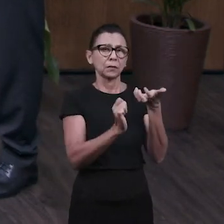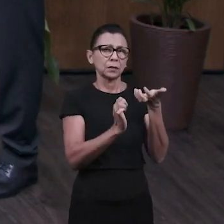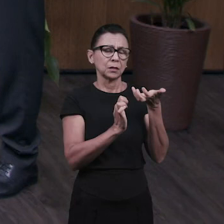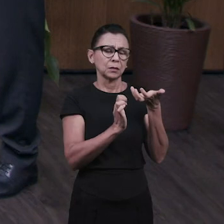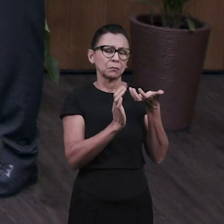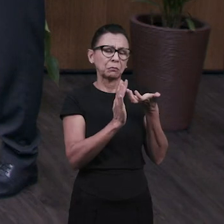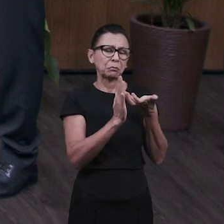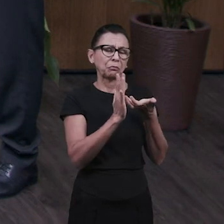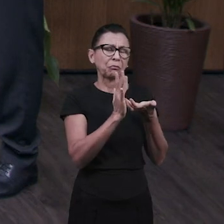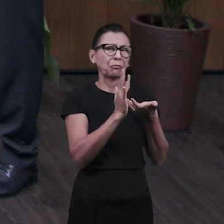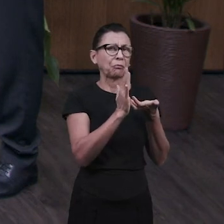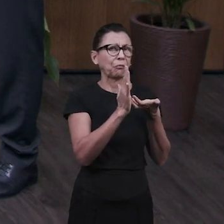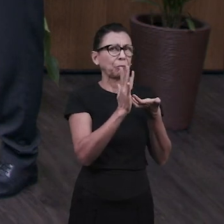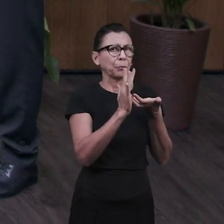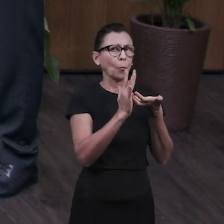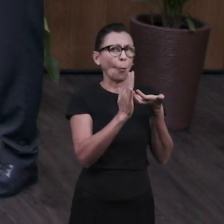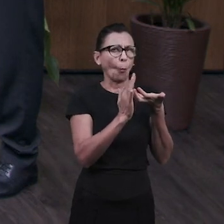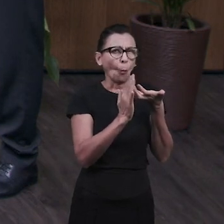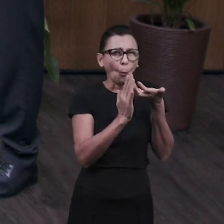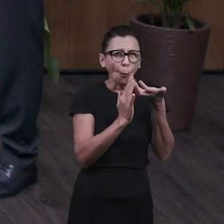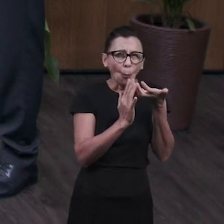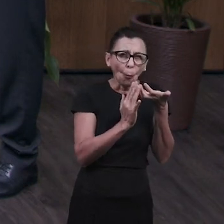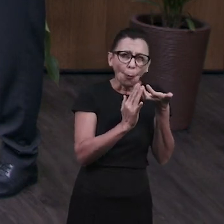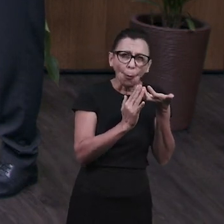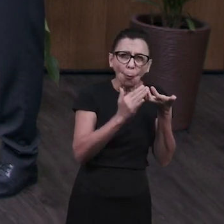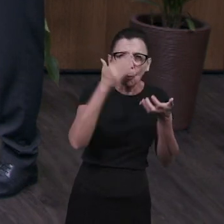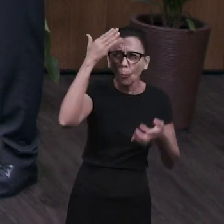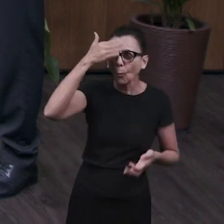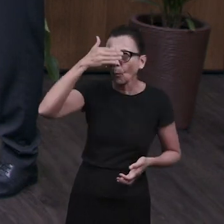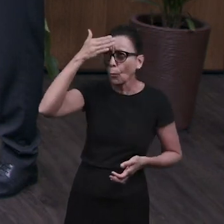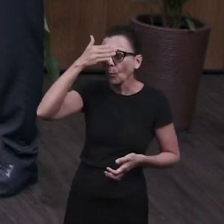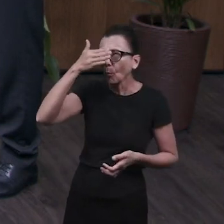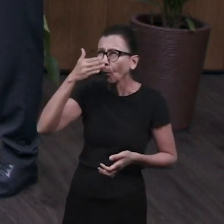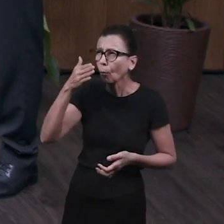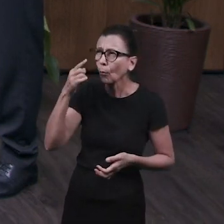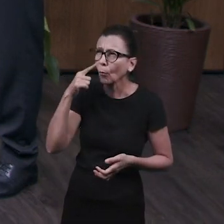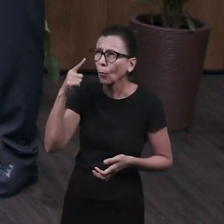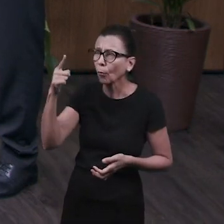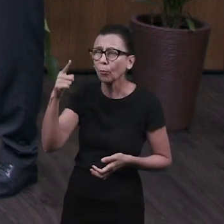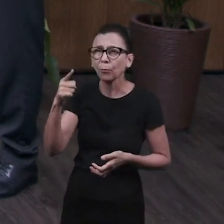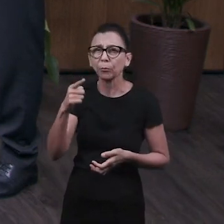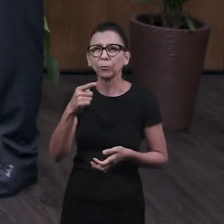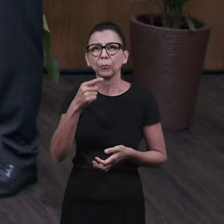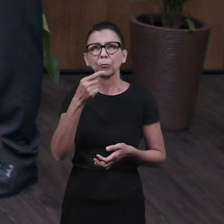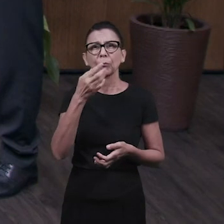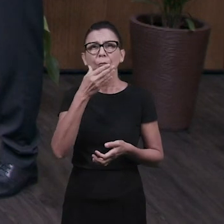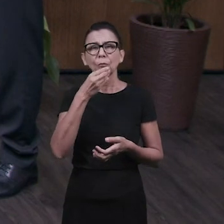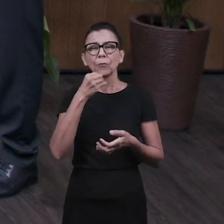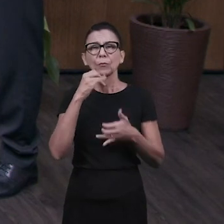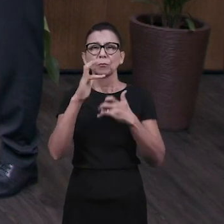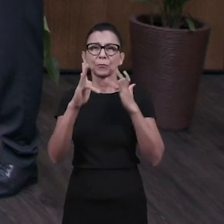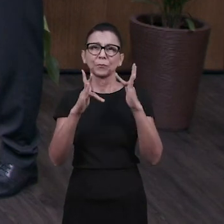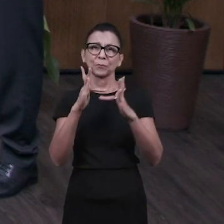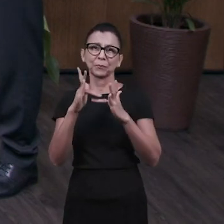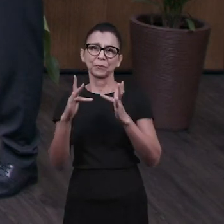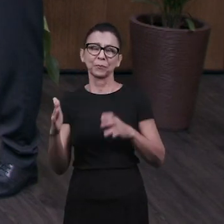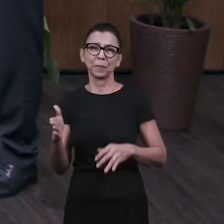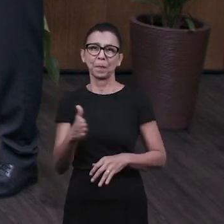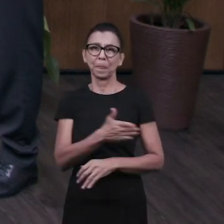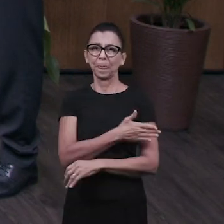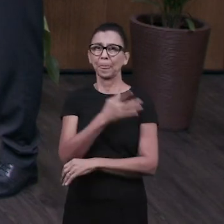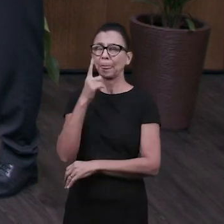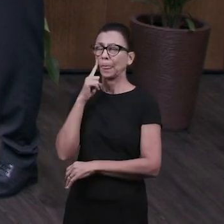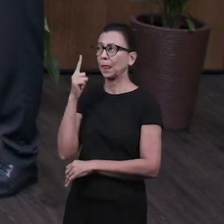puissent visualiser, voici une lampe en bout comme l'autre aussi. Mais les